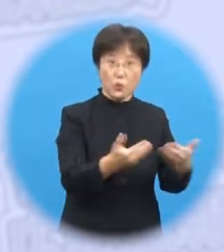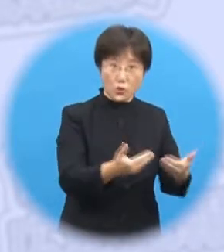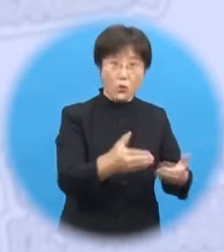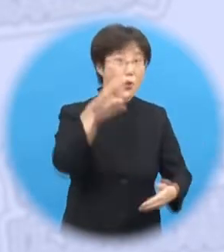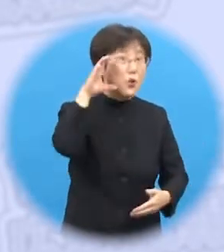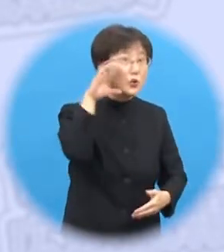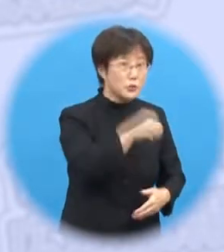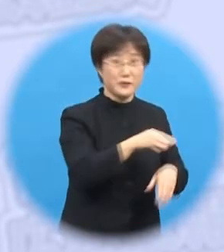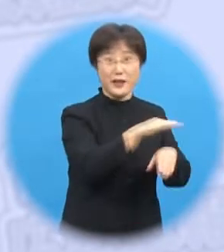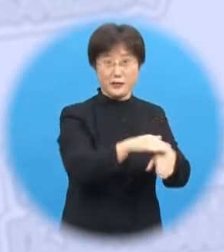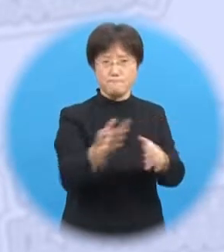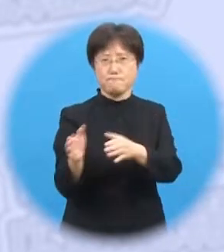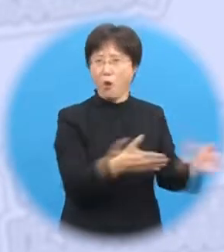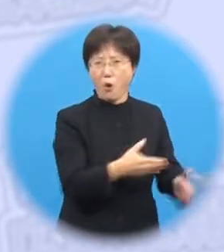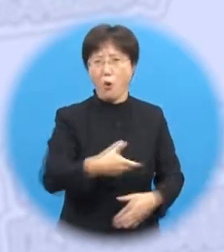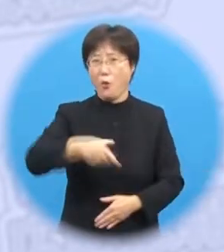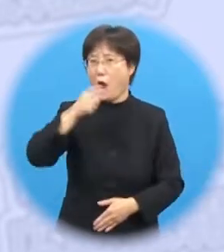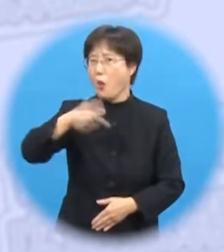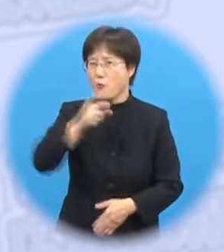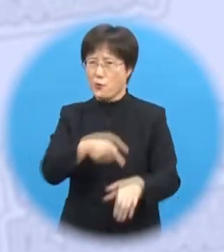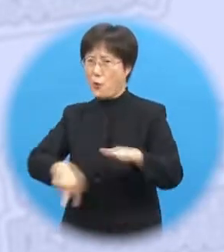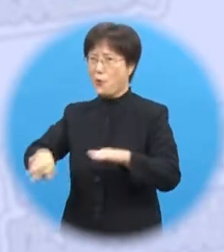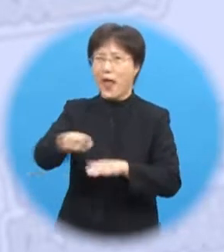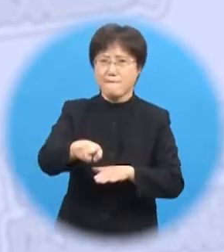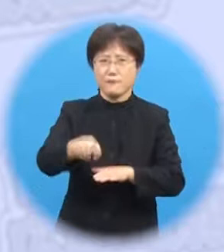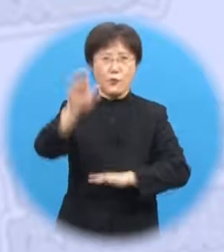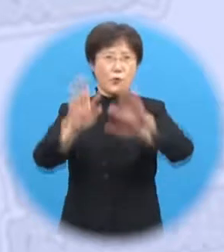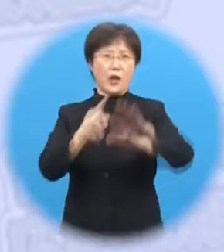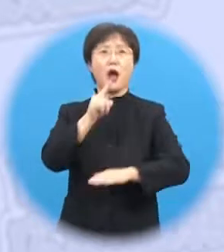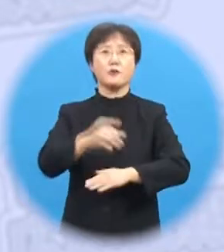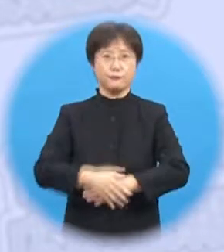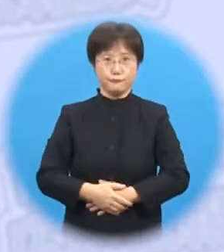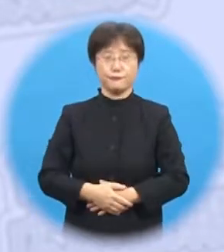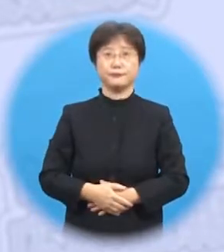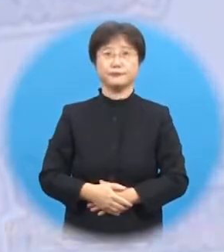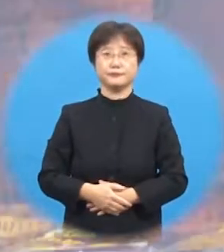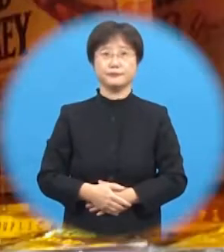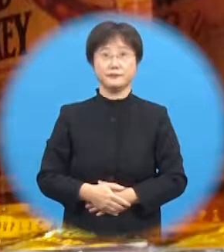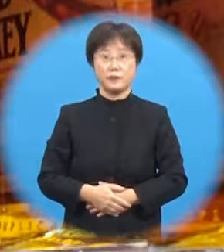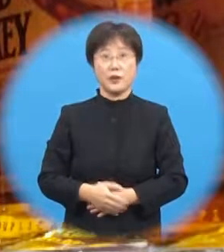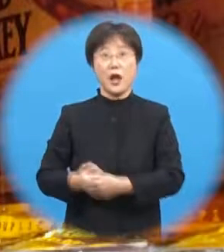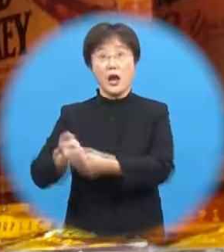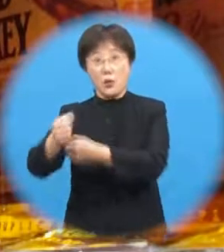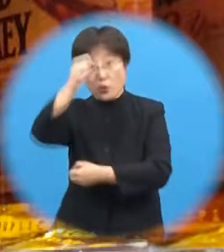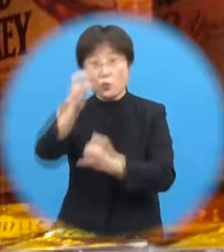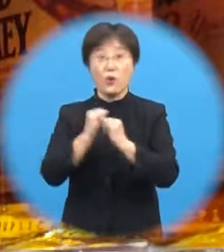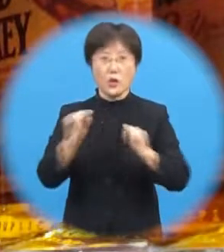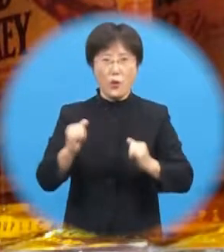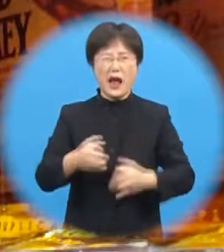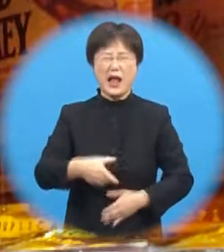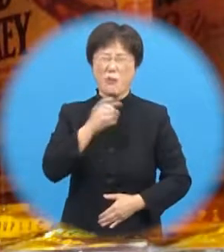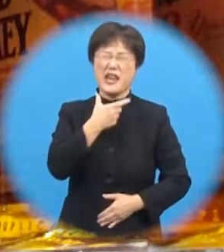趣味よりもお酒を飲むことを優先させてしまう状態のこと。依存症の人は飲み